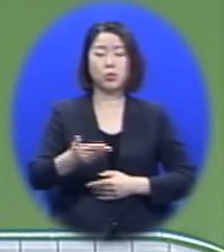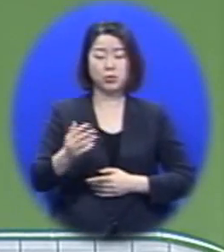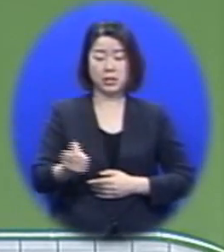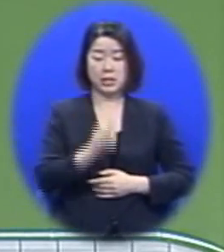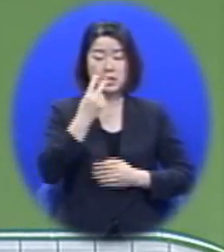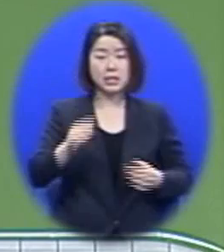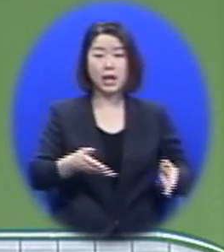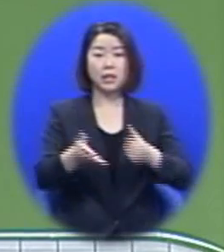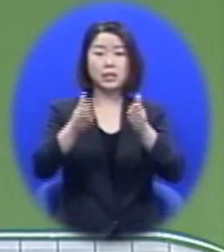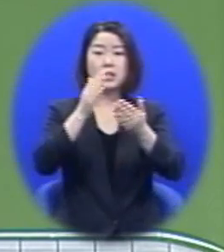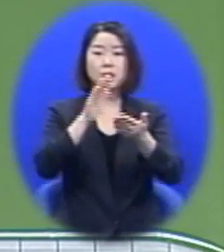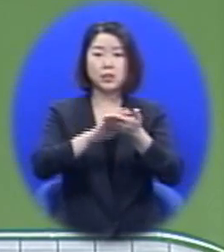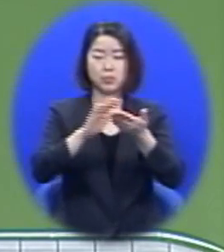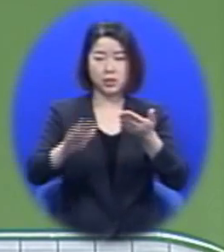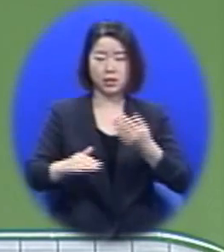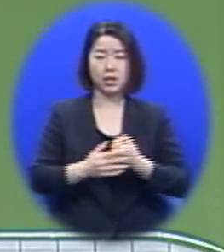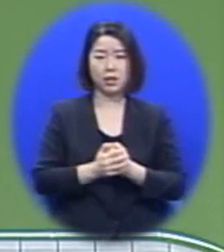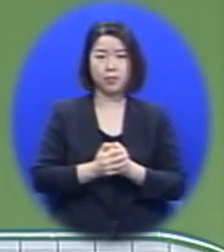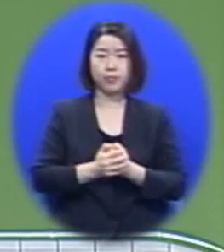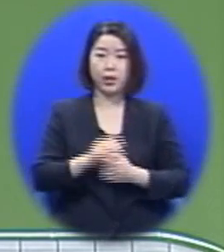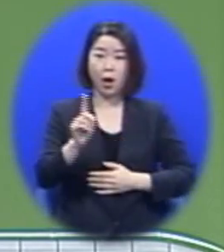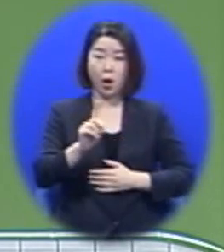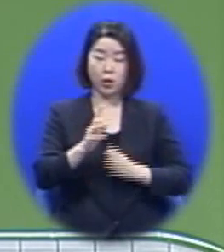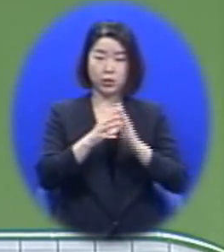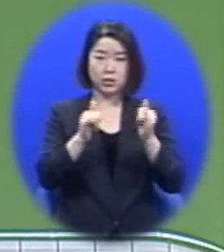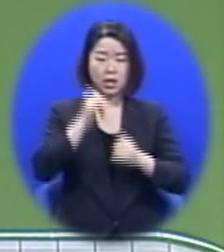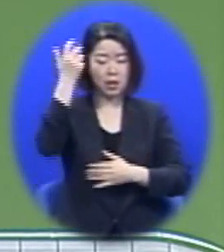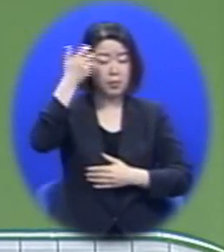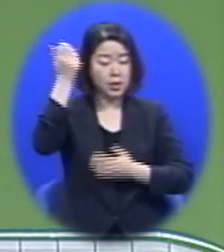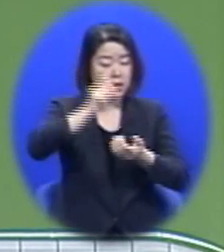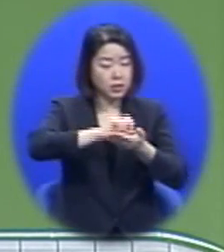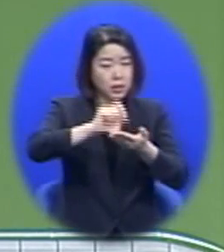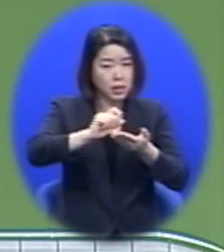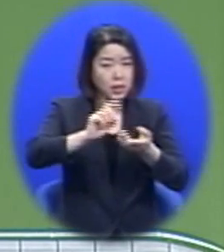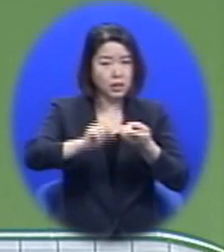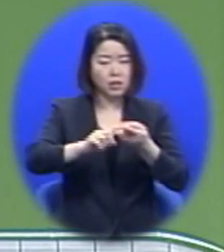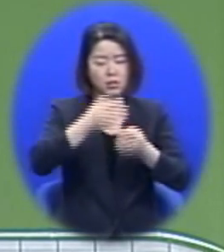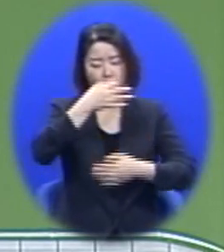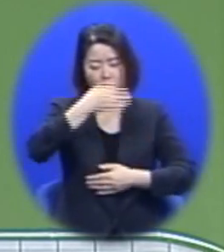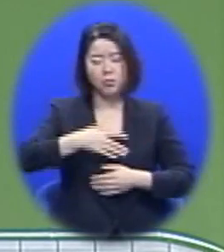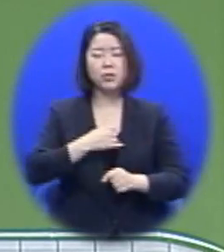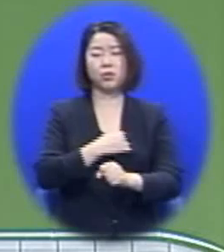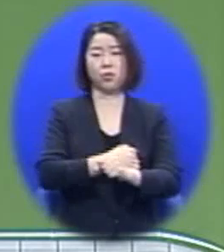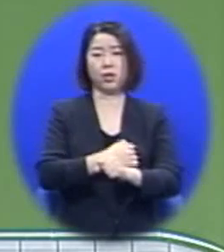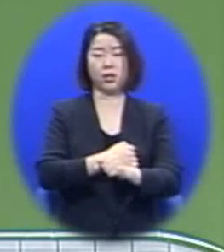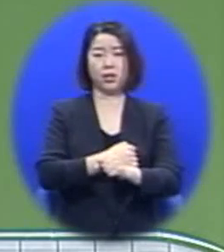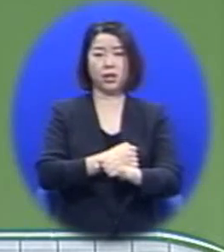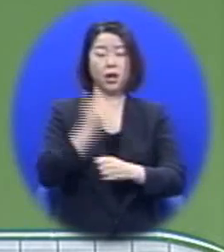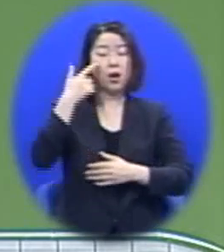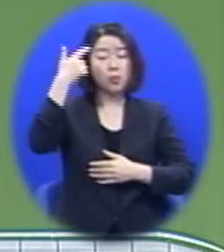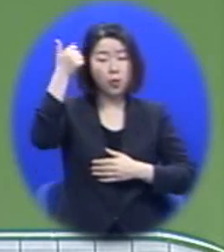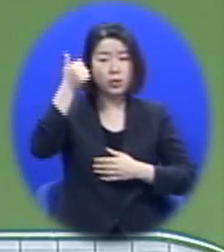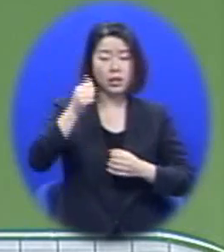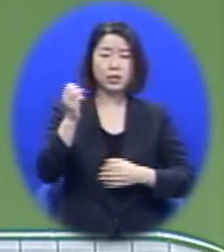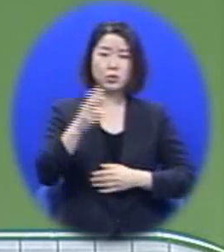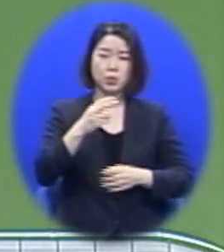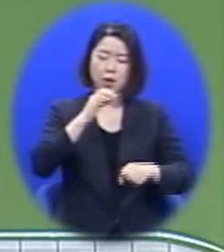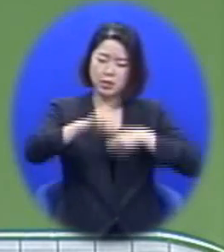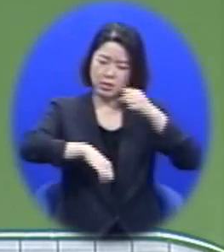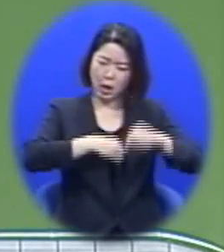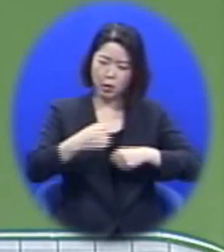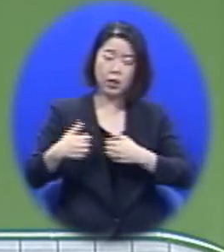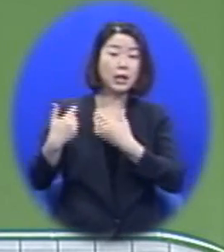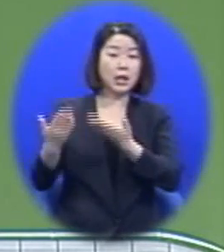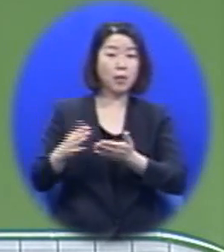길입니다. 어떤 분들은 영성일기에 대해서 힘들어하세요. 목사님, 좀 자유롭게 내버려 두시면